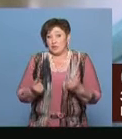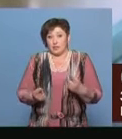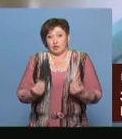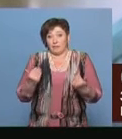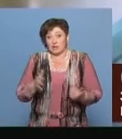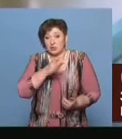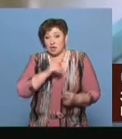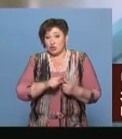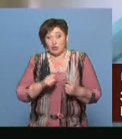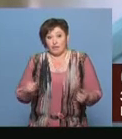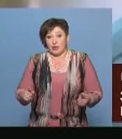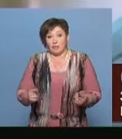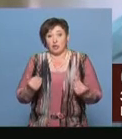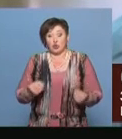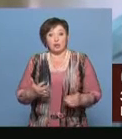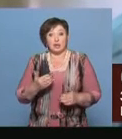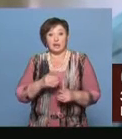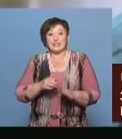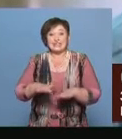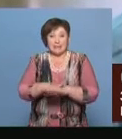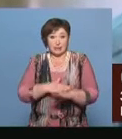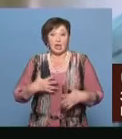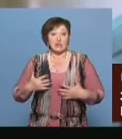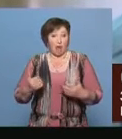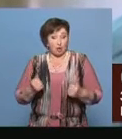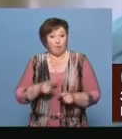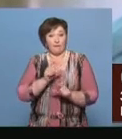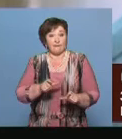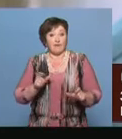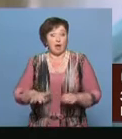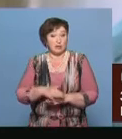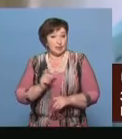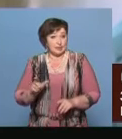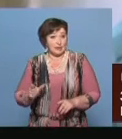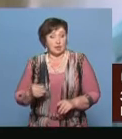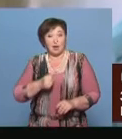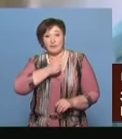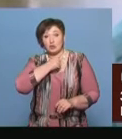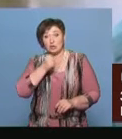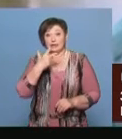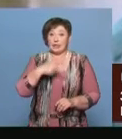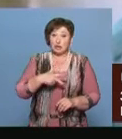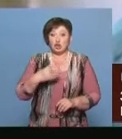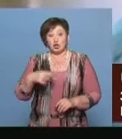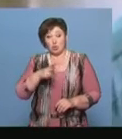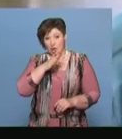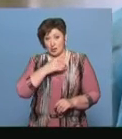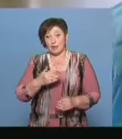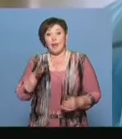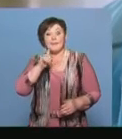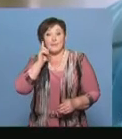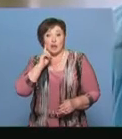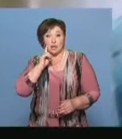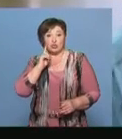время идет среди зрелого населения, достаточно зрелого, возраст где-то 30-40 лет. Уже молодежь, вы знаете,